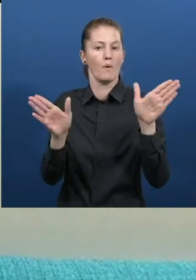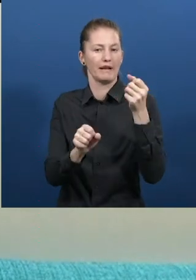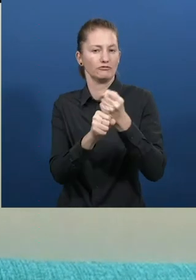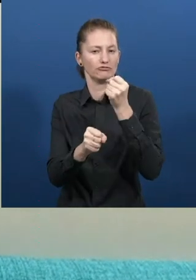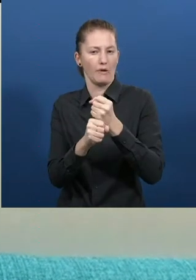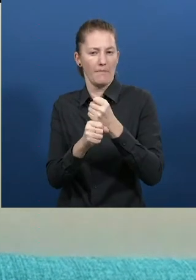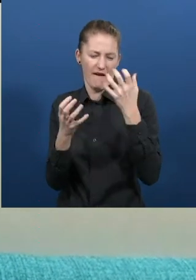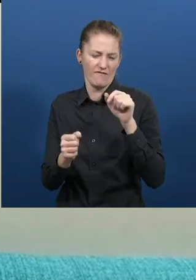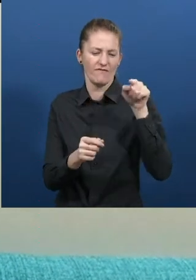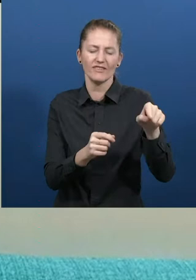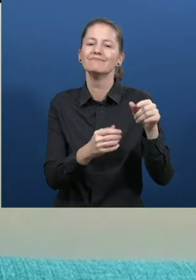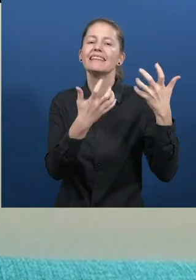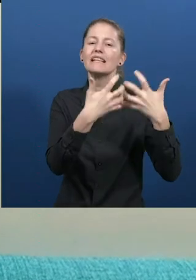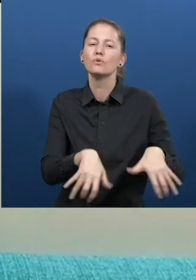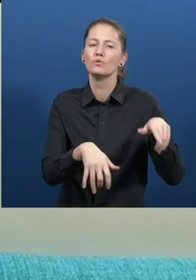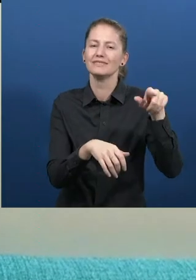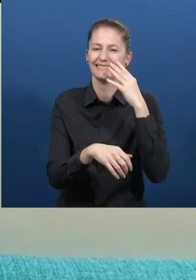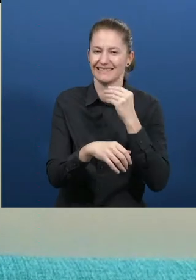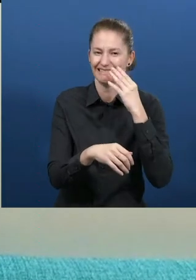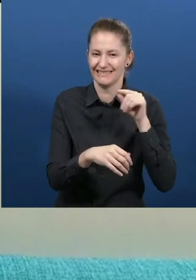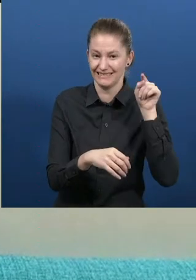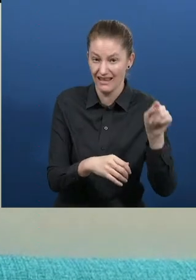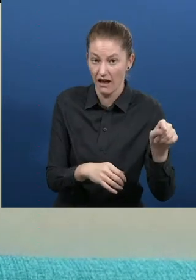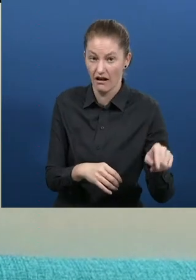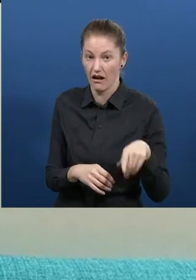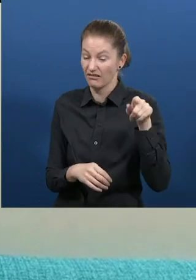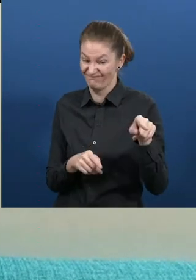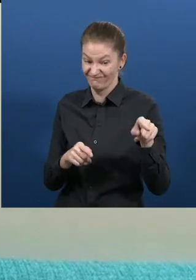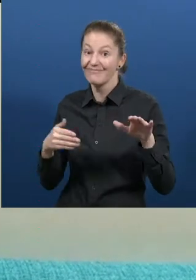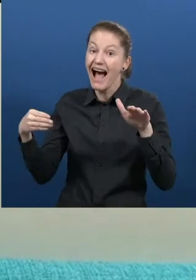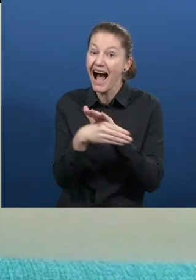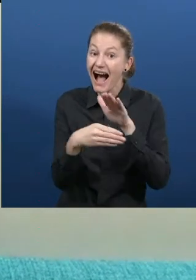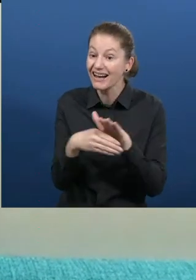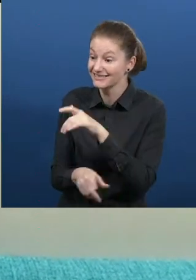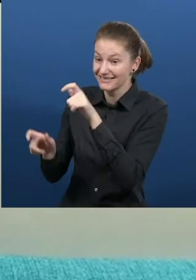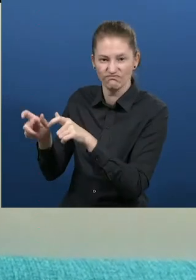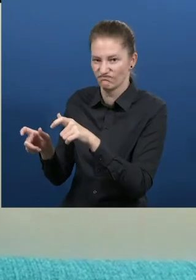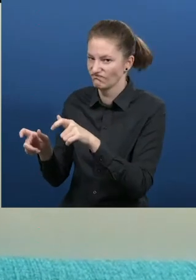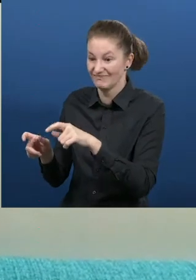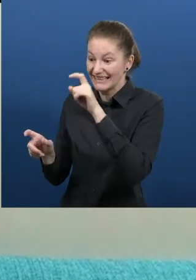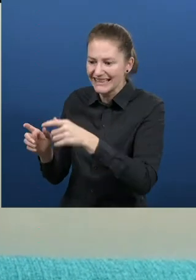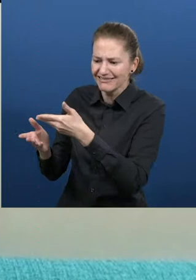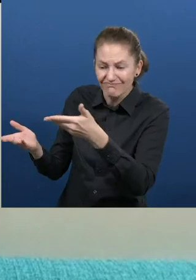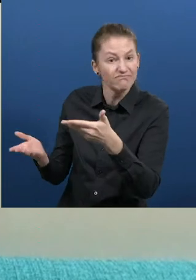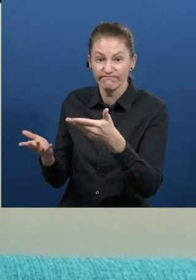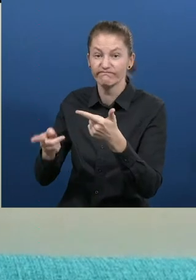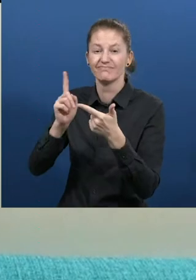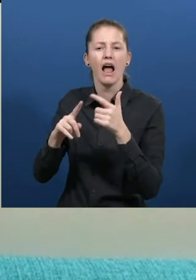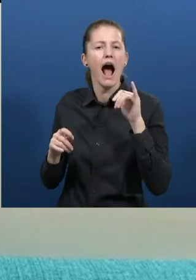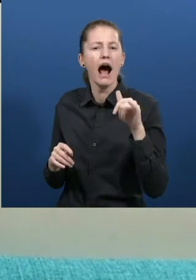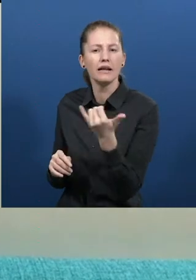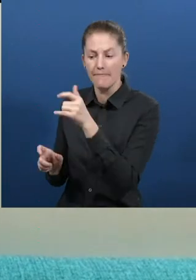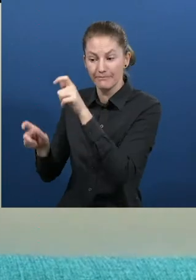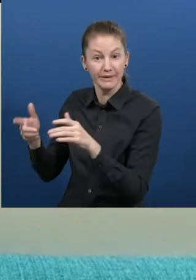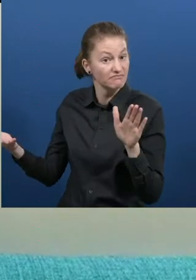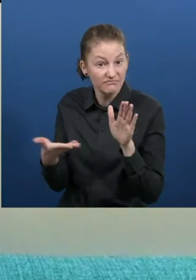מוגבלויות, מהנדסים ערבים, נשים ואוכלוסייה מהפריפריה. באמצעות תוכנית TAP אנחנו מחברים, מגשרים